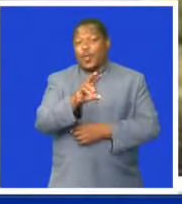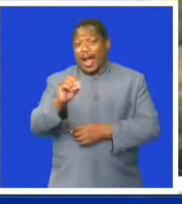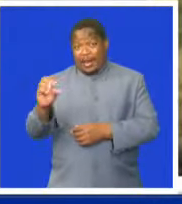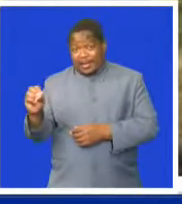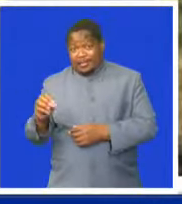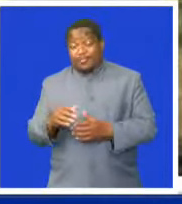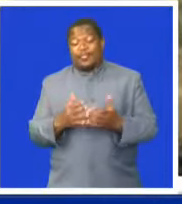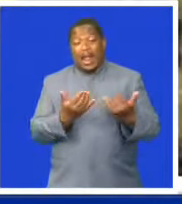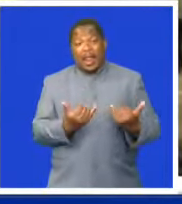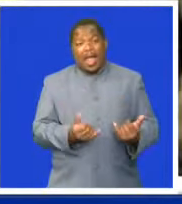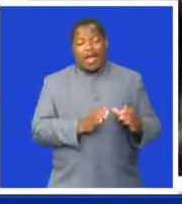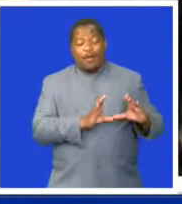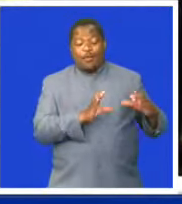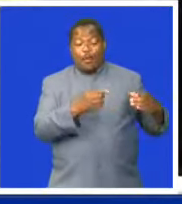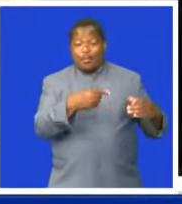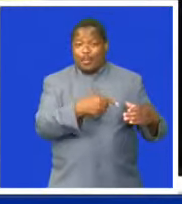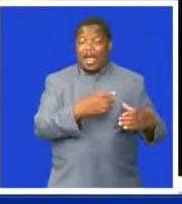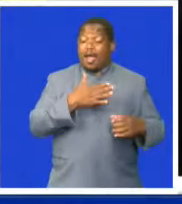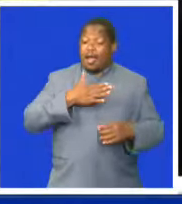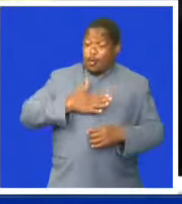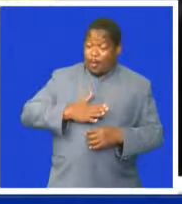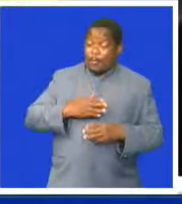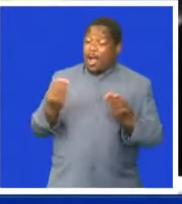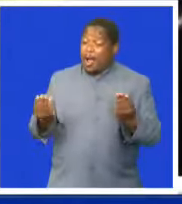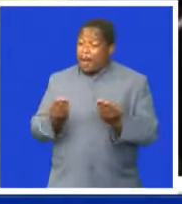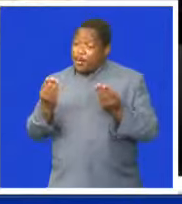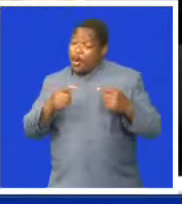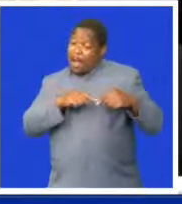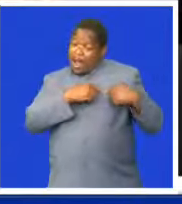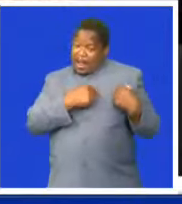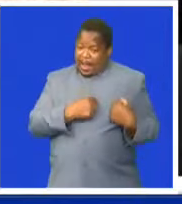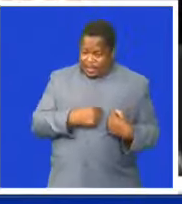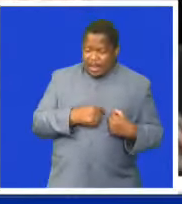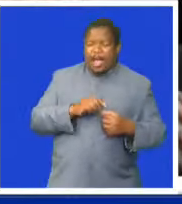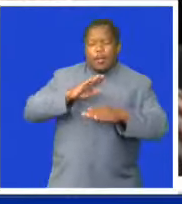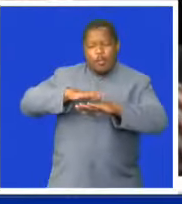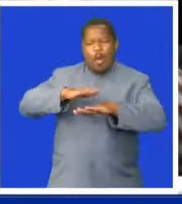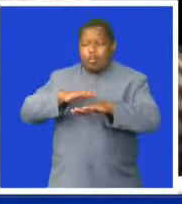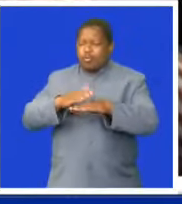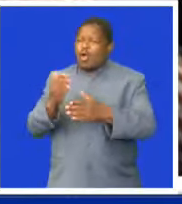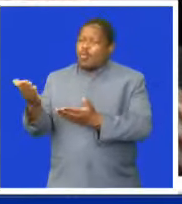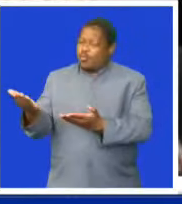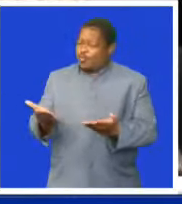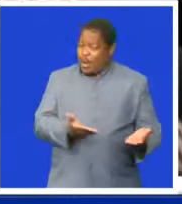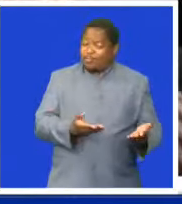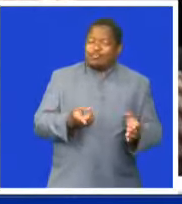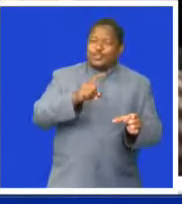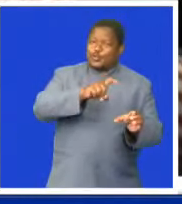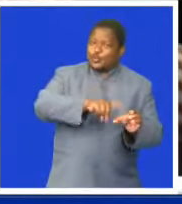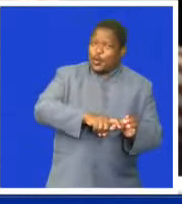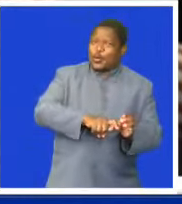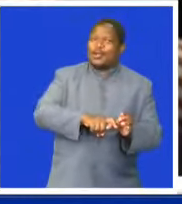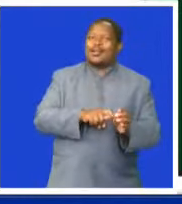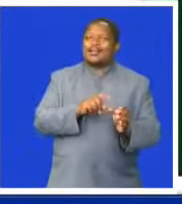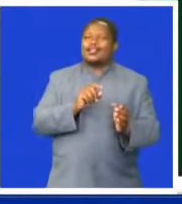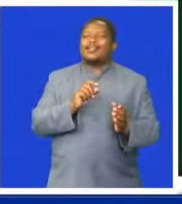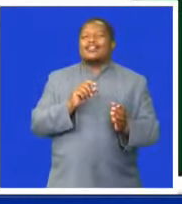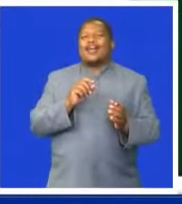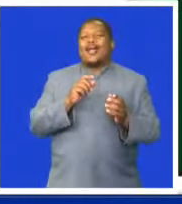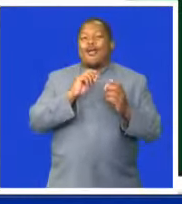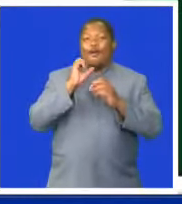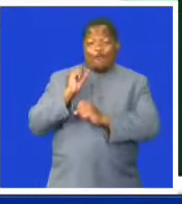kubhedvuke umkhuhlane i-COVID-19. Umchumanisi walelibandla uWandile Mavuso ukhuthata sive ikakhulu labo lebake